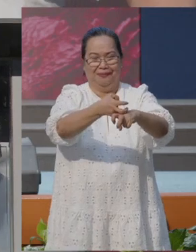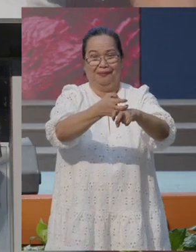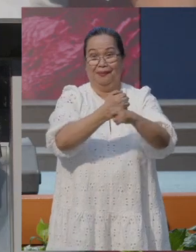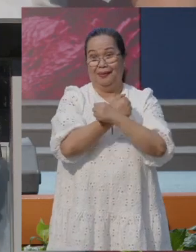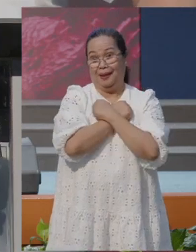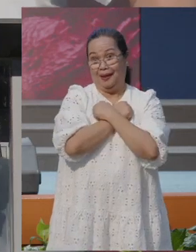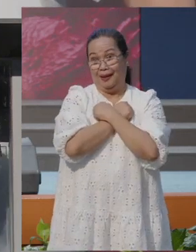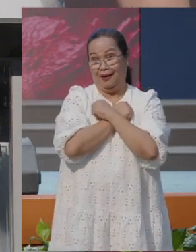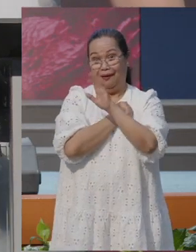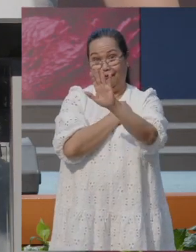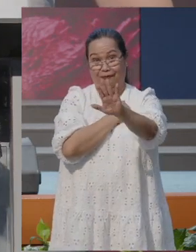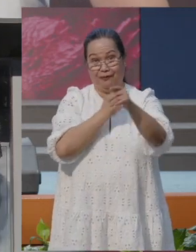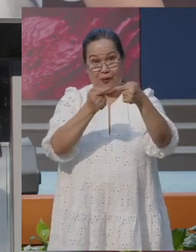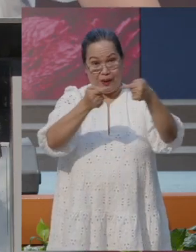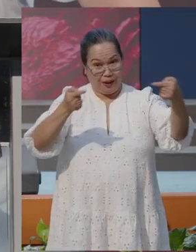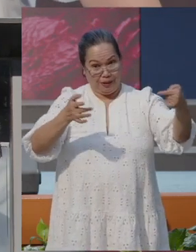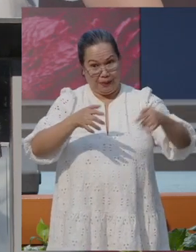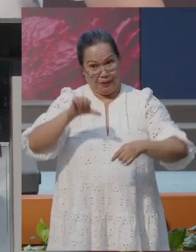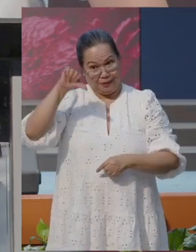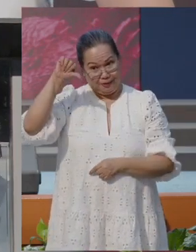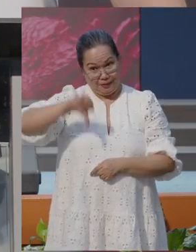Love your enemies.